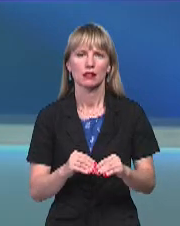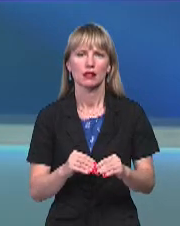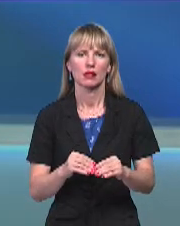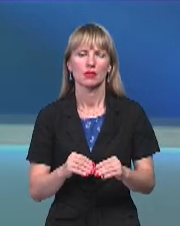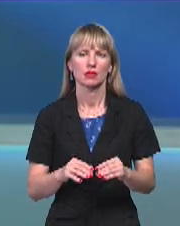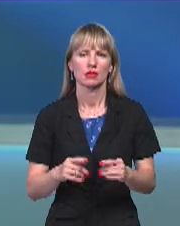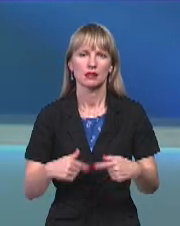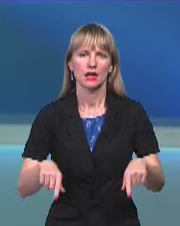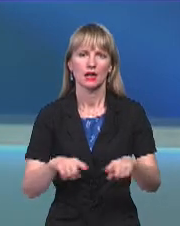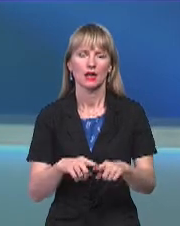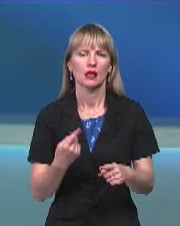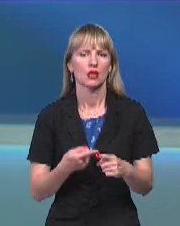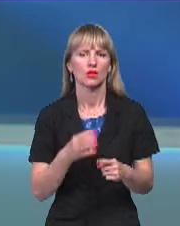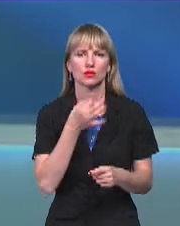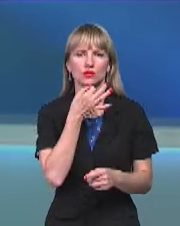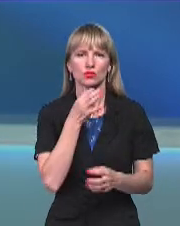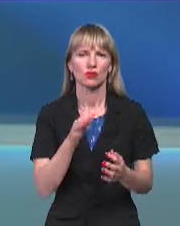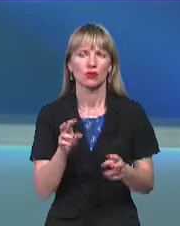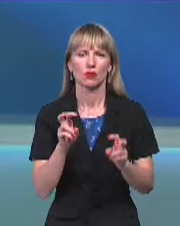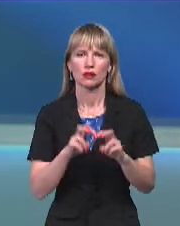питання на сесії Долинської сільради.